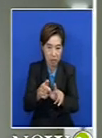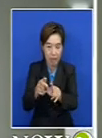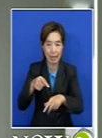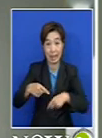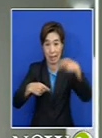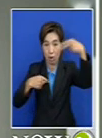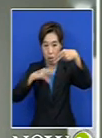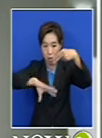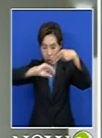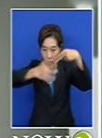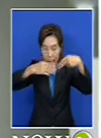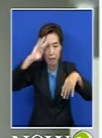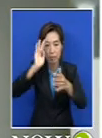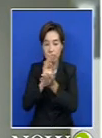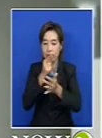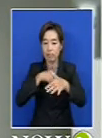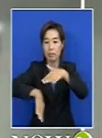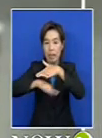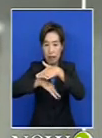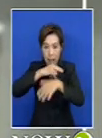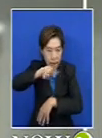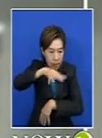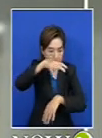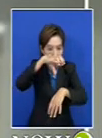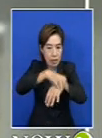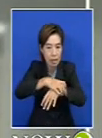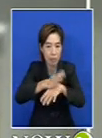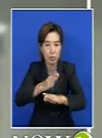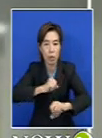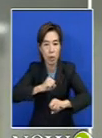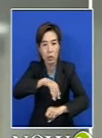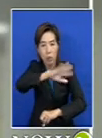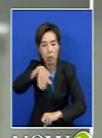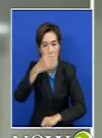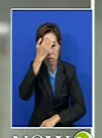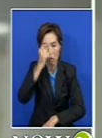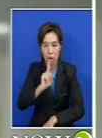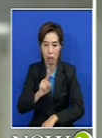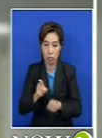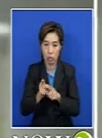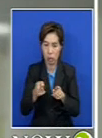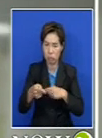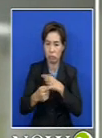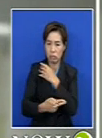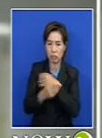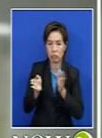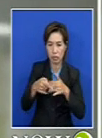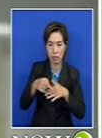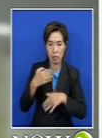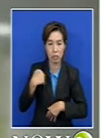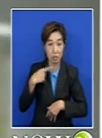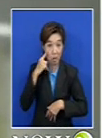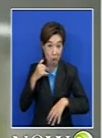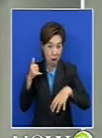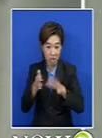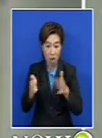ป็นหลักฐานสำคัญในการตามจับกลุ่มตัวผู้ต้องหาเพราะว่าในที่เกิดเหตุมีผู้ต้องหา1คน